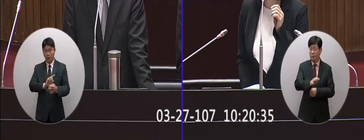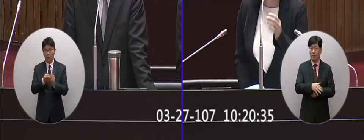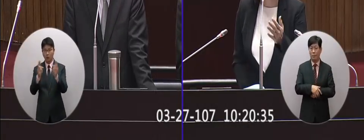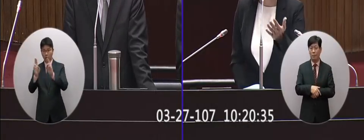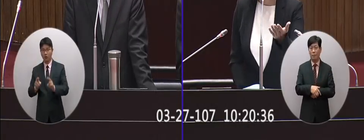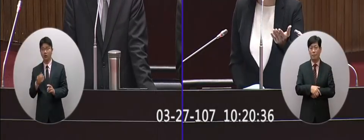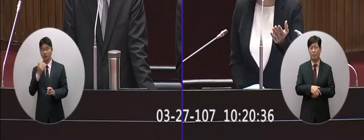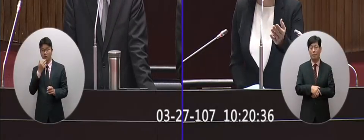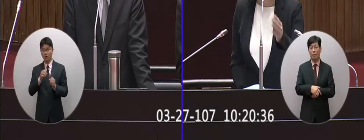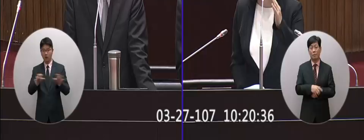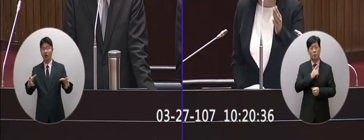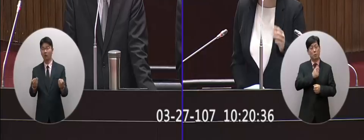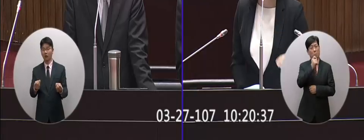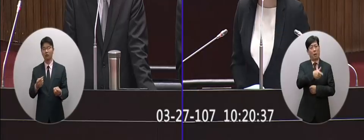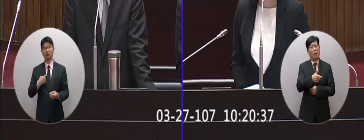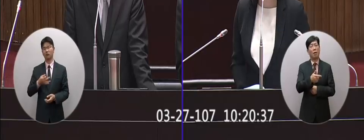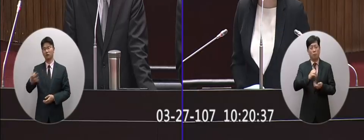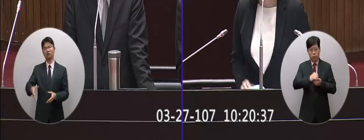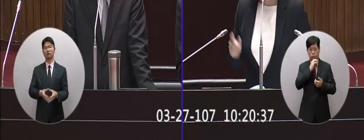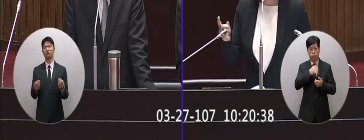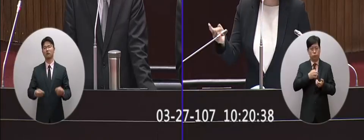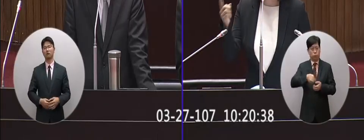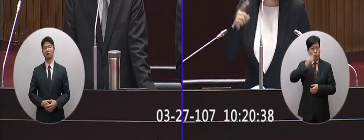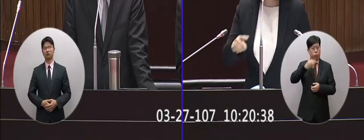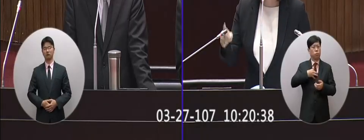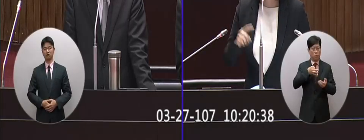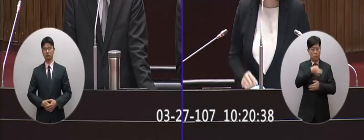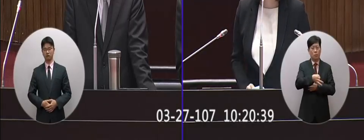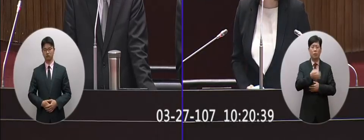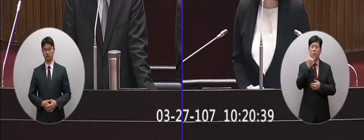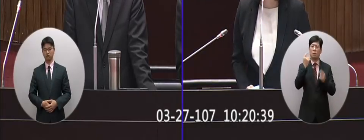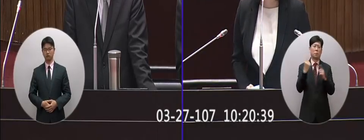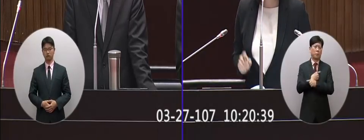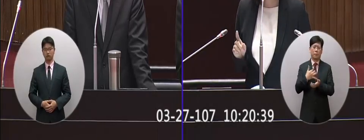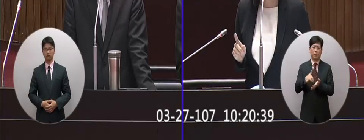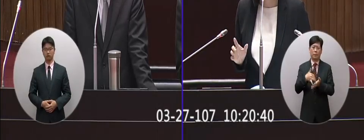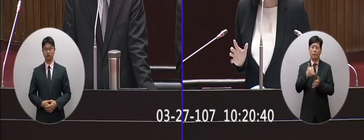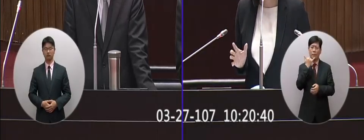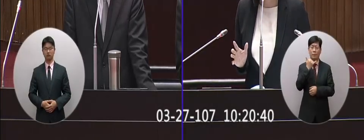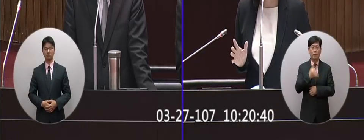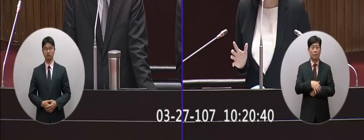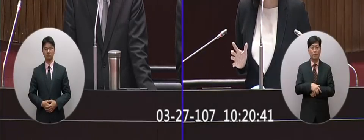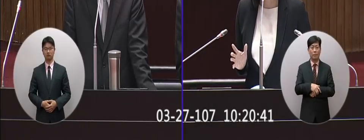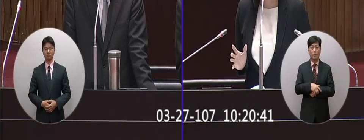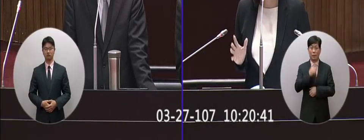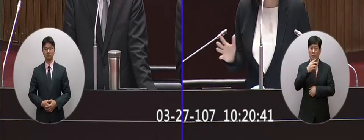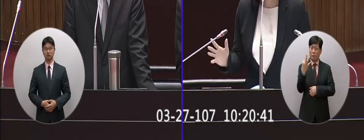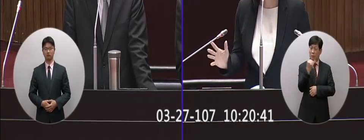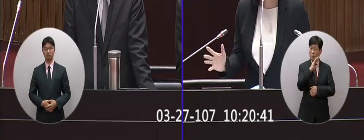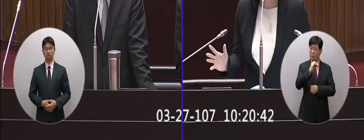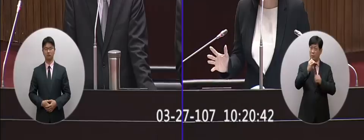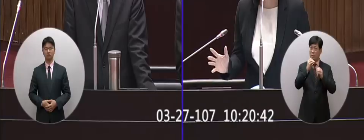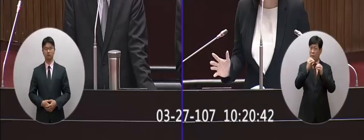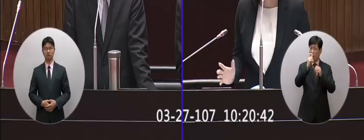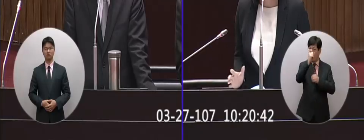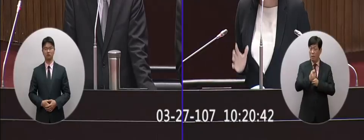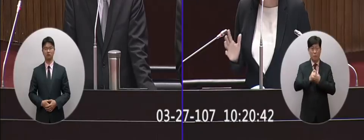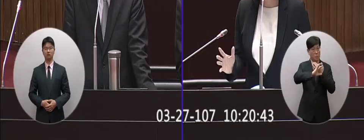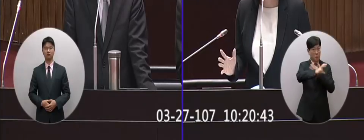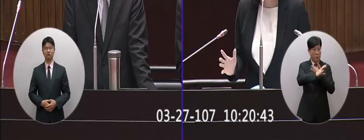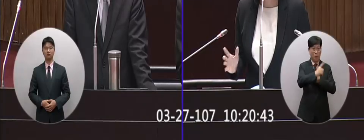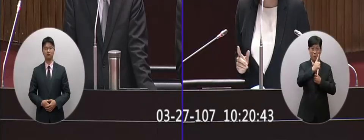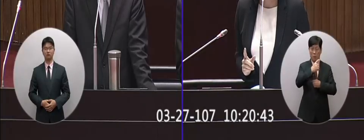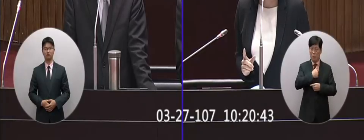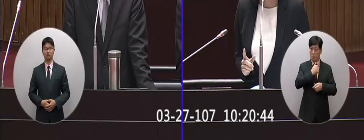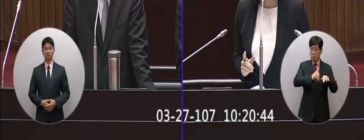以后，你就是跟他买，你就是要高价买，这个都是可以换算的。所以我们那么好几千亿，今天为什么其他国家比